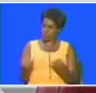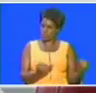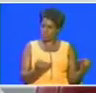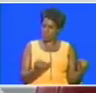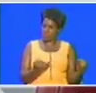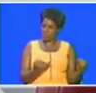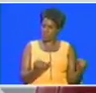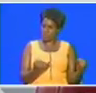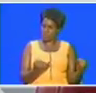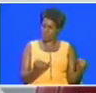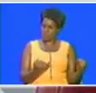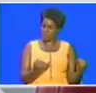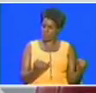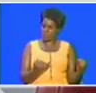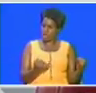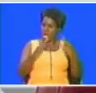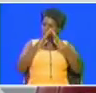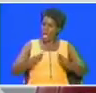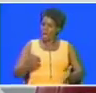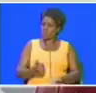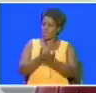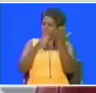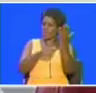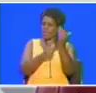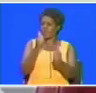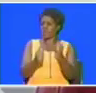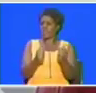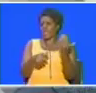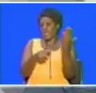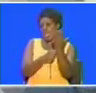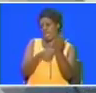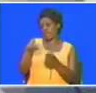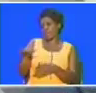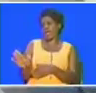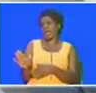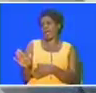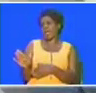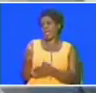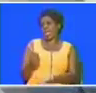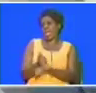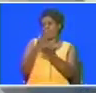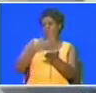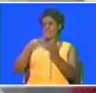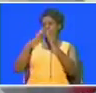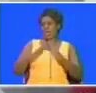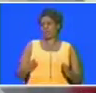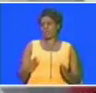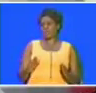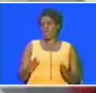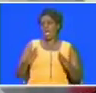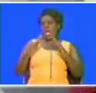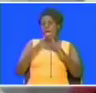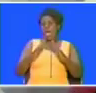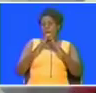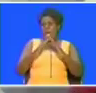wako na kila mtu ambaye yuko nyumbani, unafaa kumintroduce vipi? Unamintroduce jina lake, unamwambia huyu ndio msaidizi wangu hapa nyumbani. Usimite msanii wako house girl.